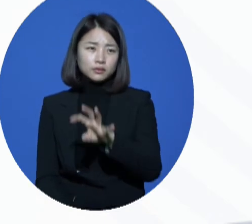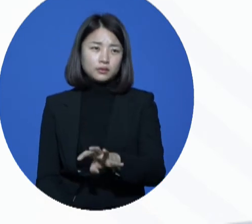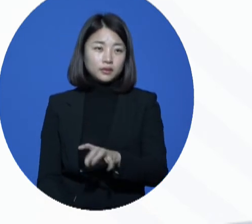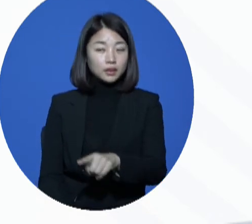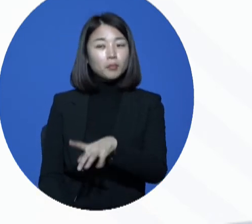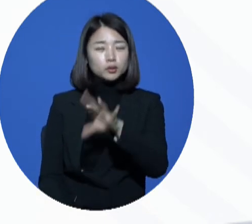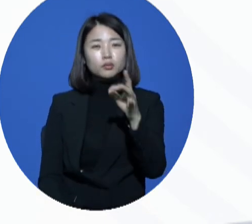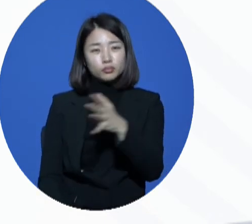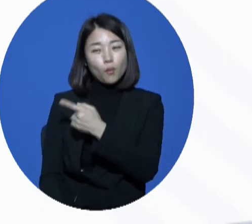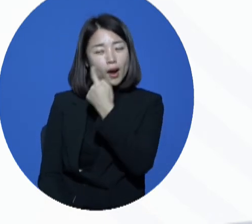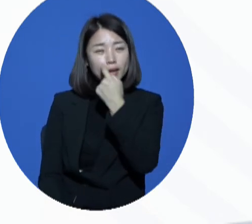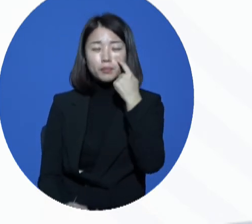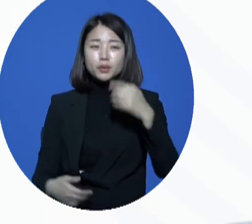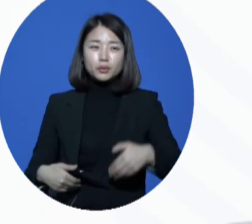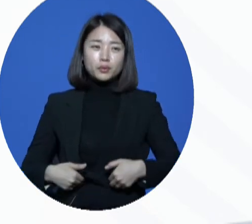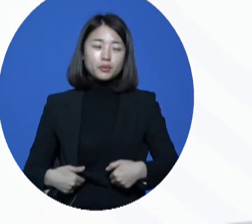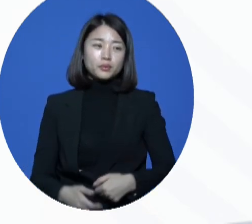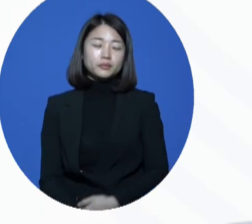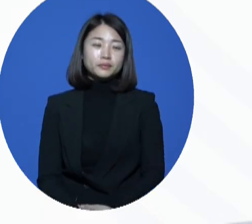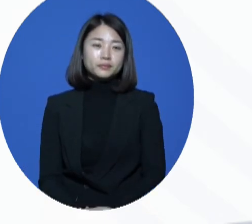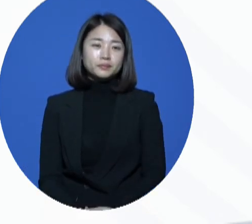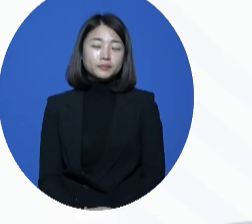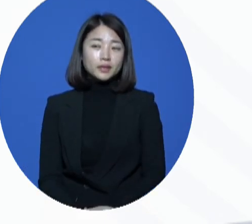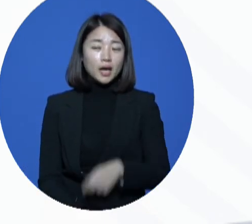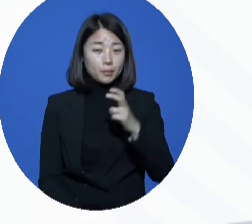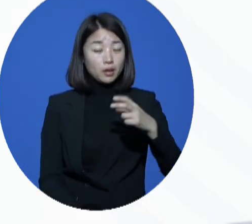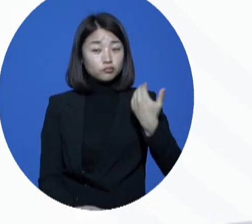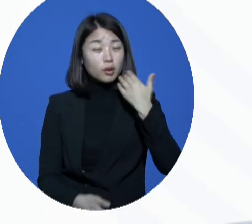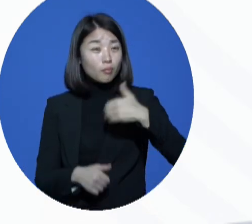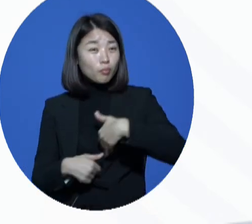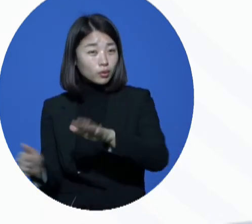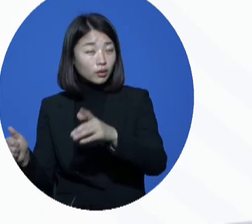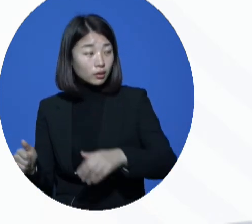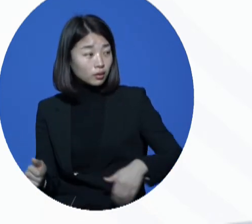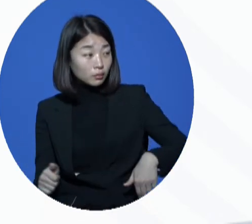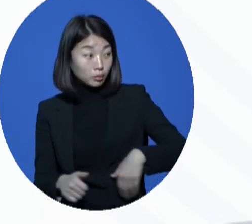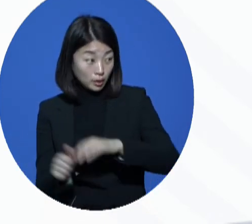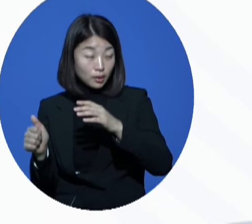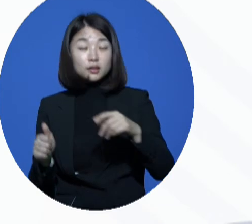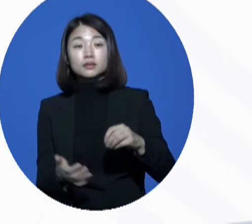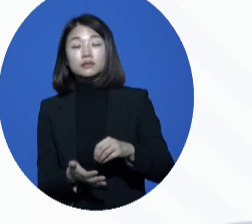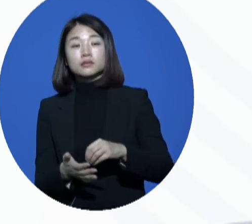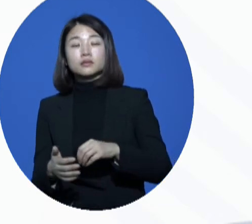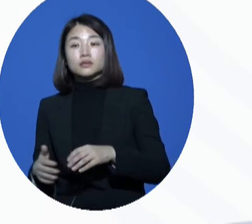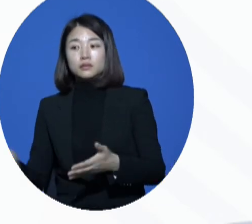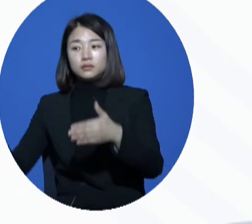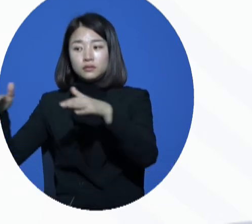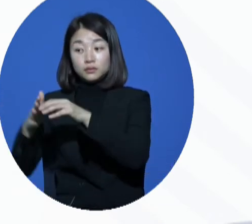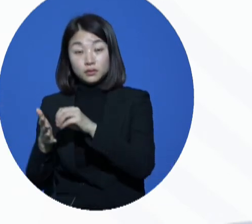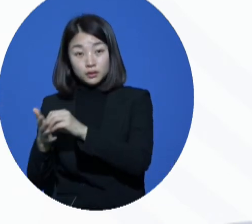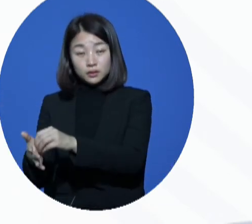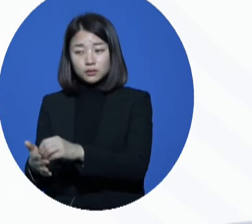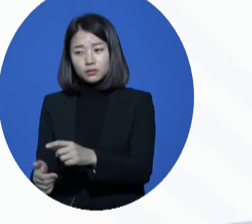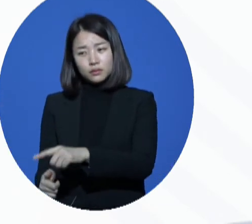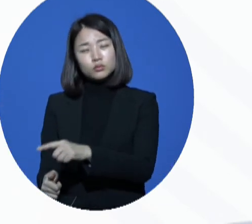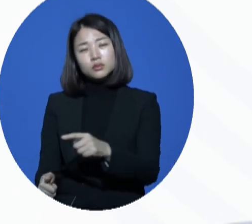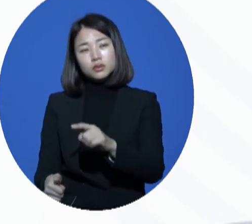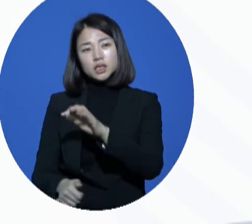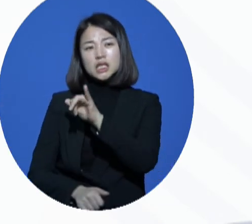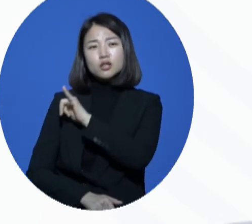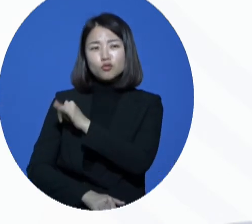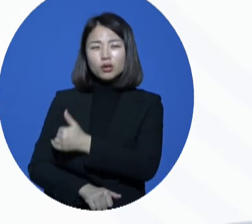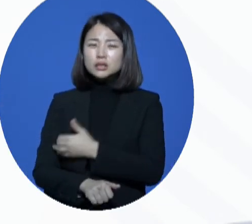된다고 생각하는데요. 많은 경우 타의였을 것이라고 생각합니다. 타의에 의한 입소에 의한 권리 침해 상태를 개선하기